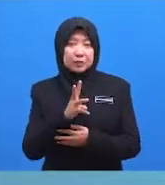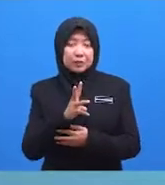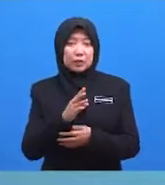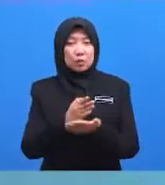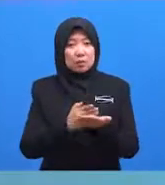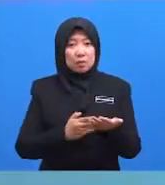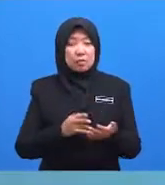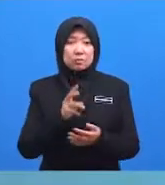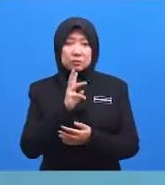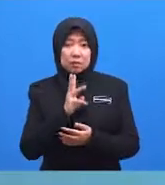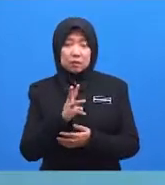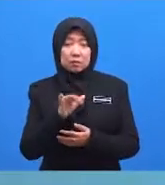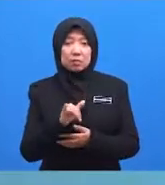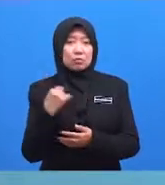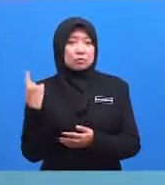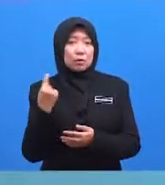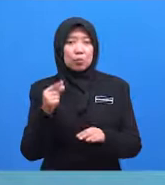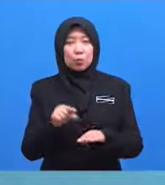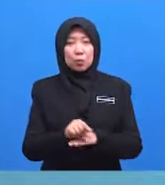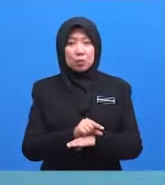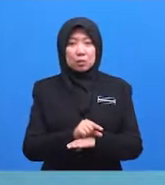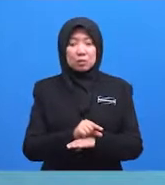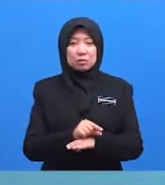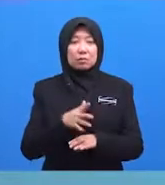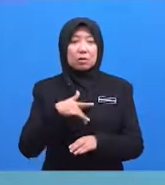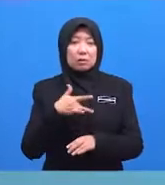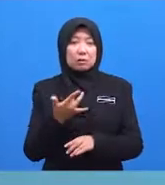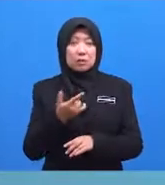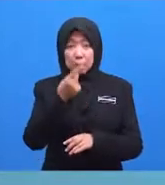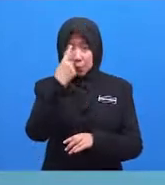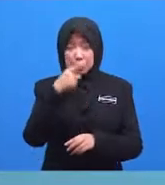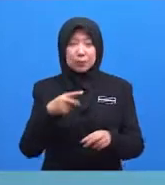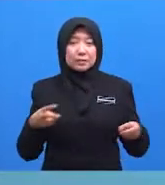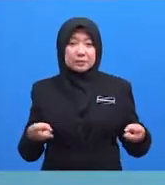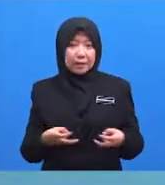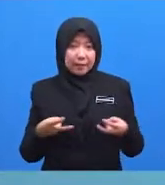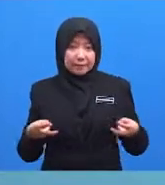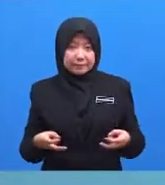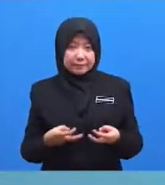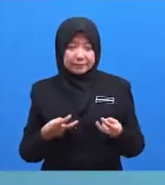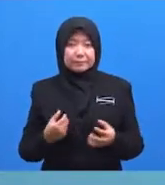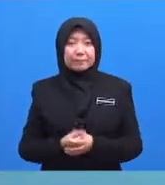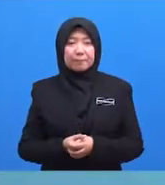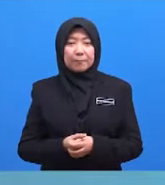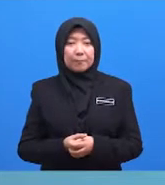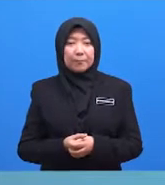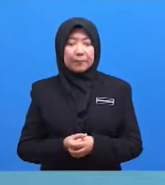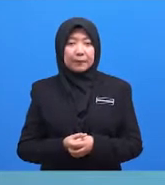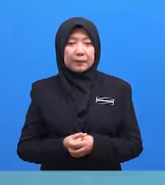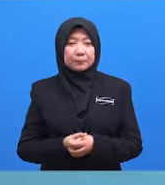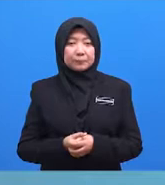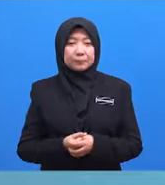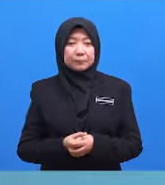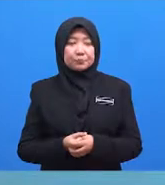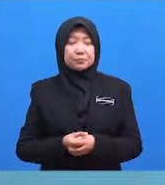atau separa cecair yang sering digunakan sebagai perasa untuk salad. Ia juga